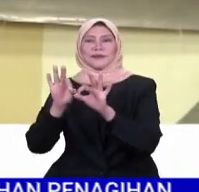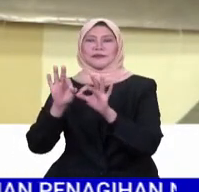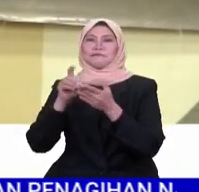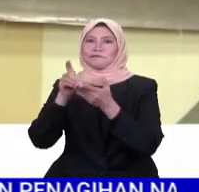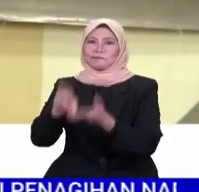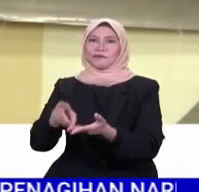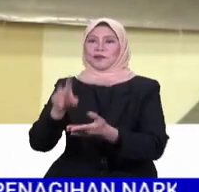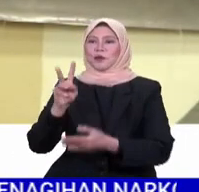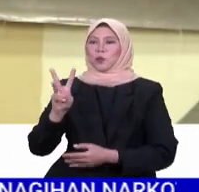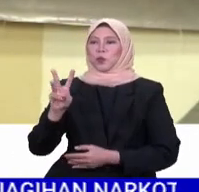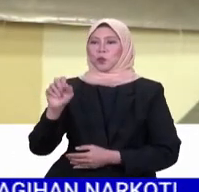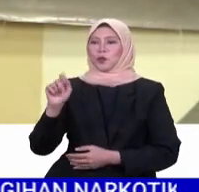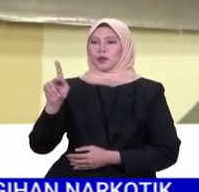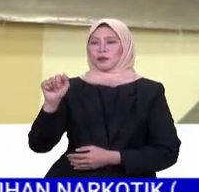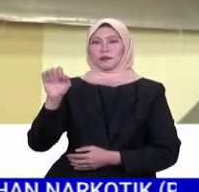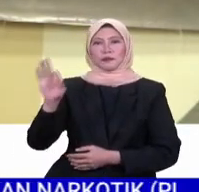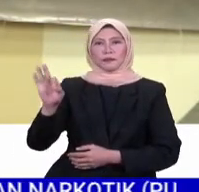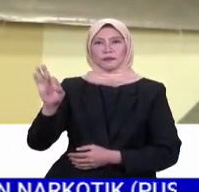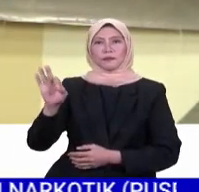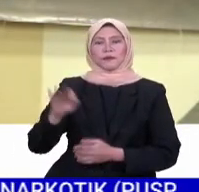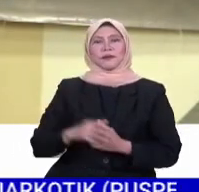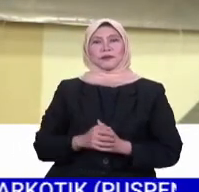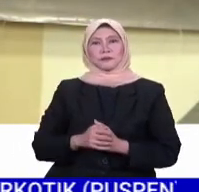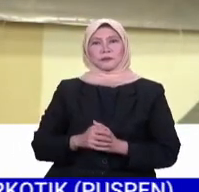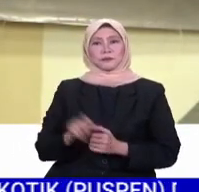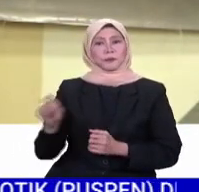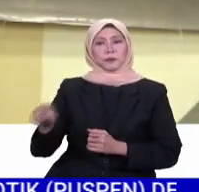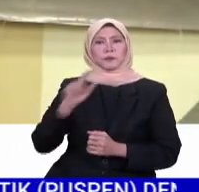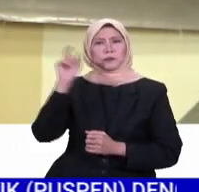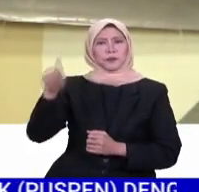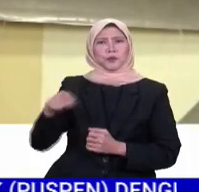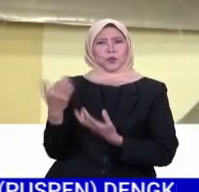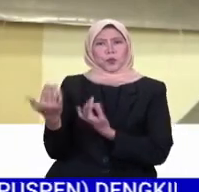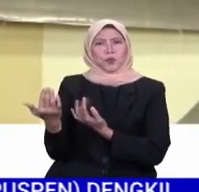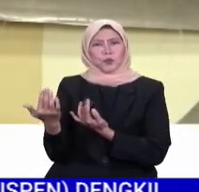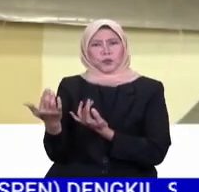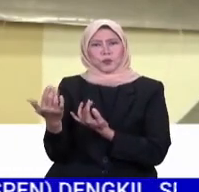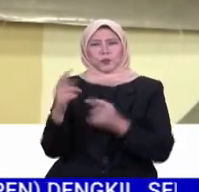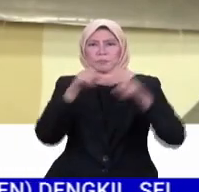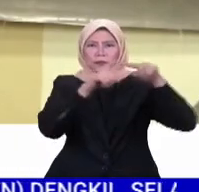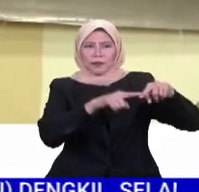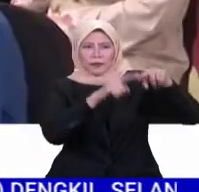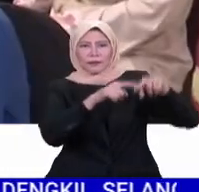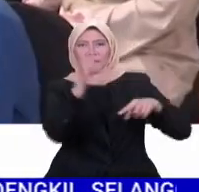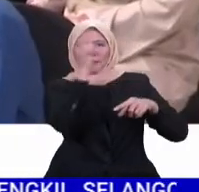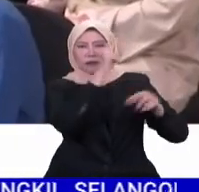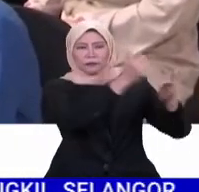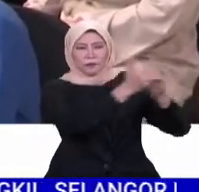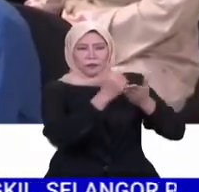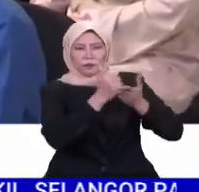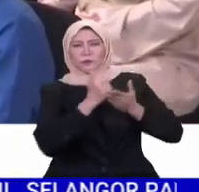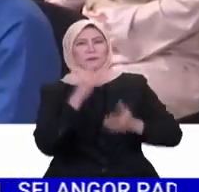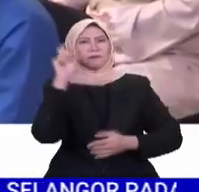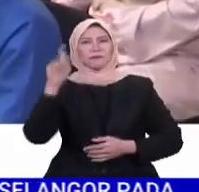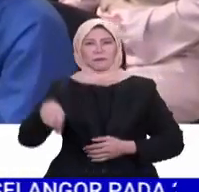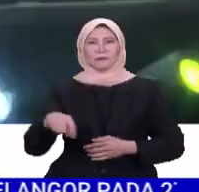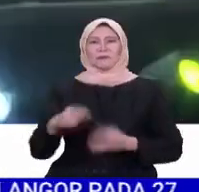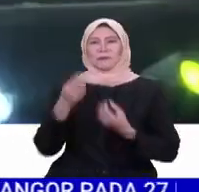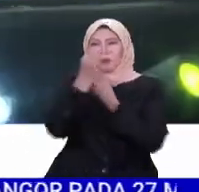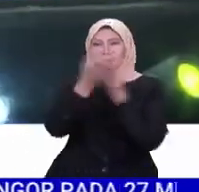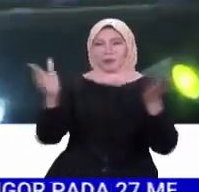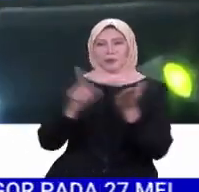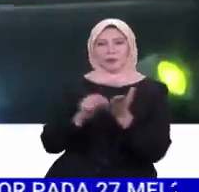wakaf ini mereka tidak tidak perlu menunggu mengharapkan kerajaan untuk itu Beliau berkata demikian kepada